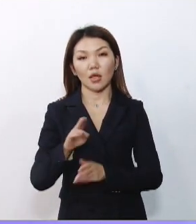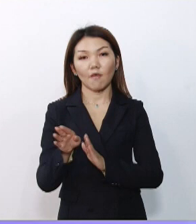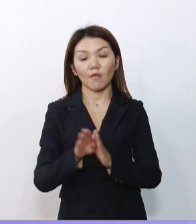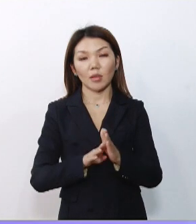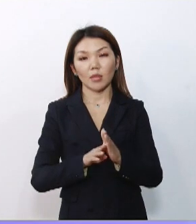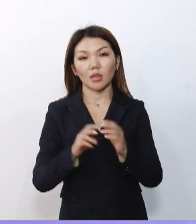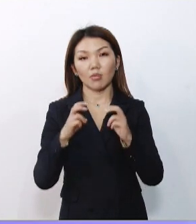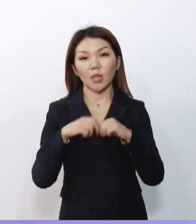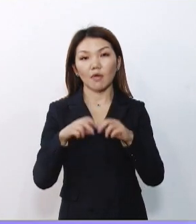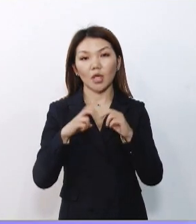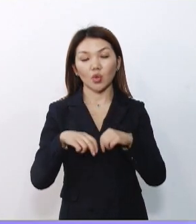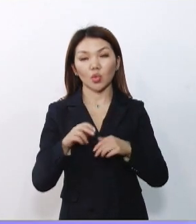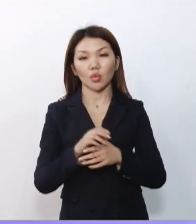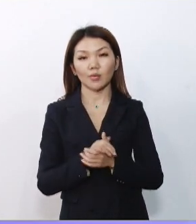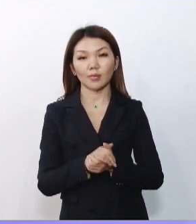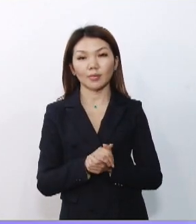Выполним проверку.